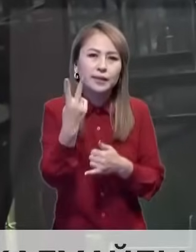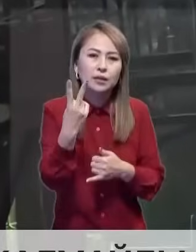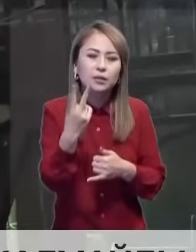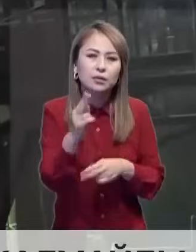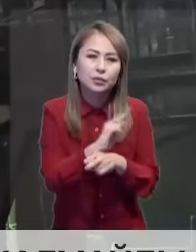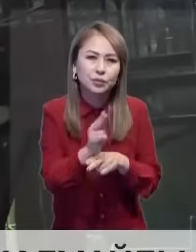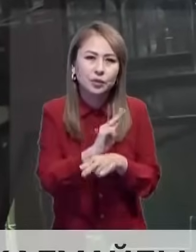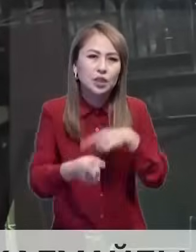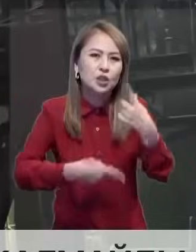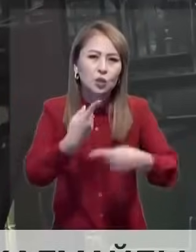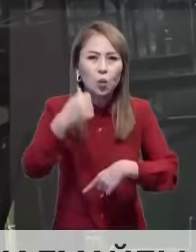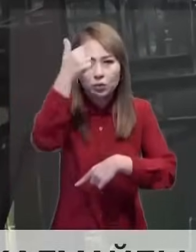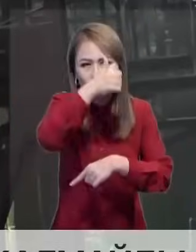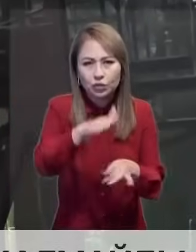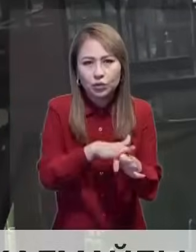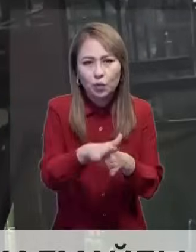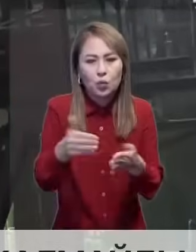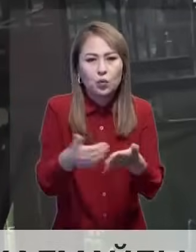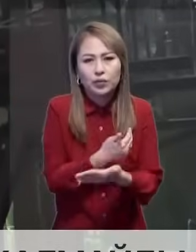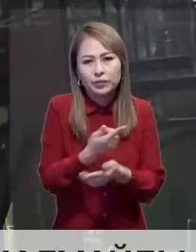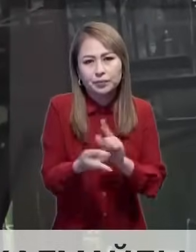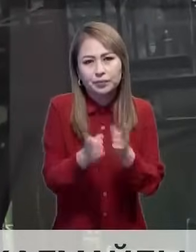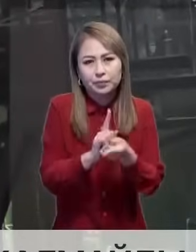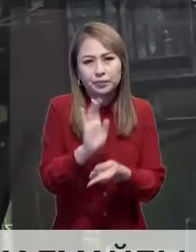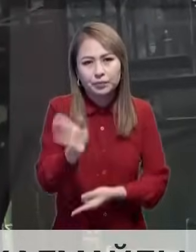Тағы 2 қазандық келер жылы толықтай жаңартылады.